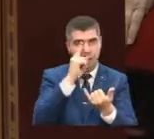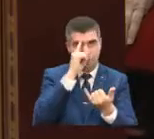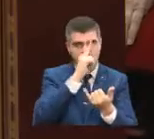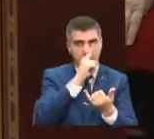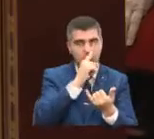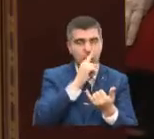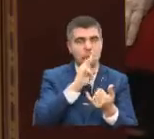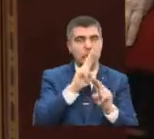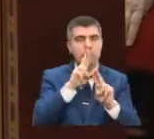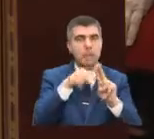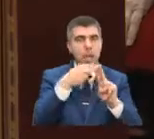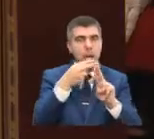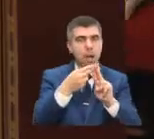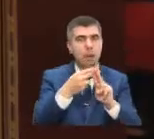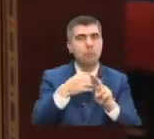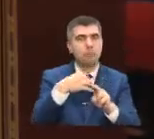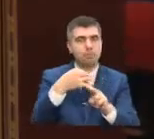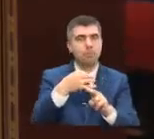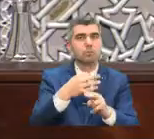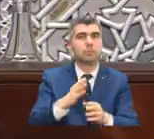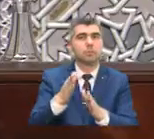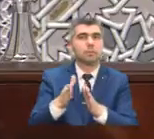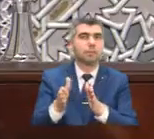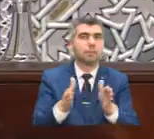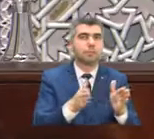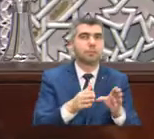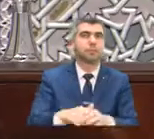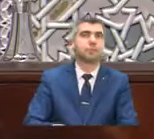ساكون متشرفه في بعد تعقيبكم.